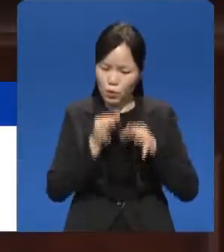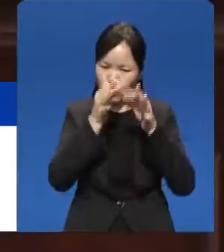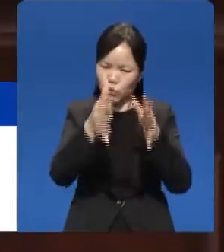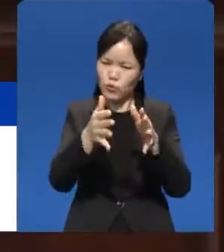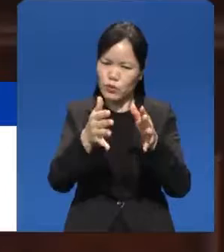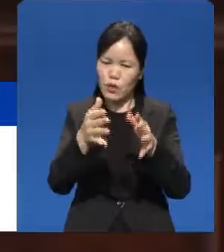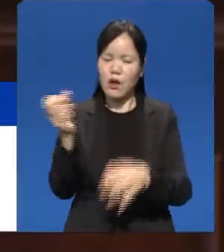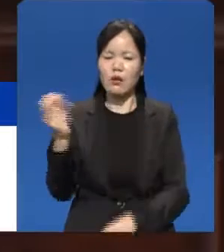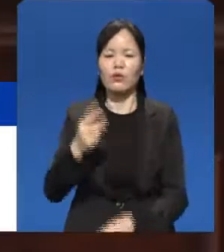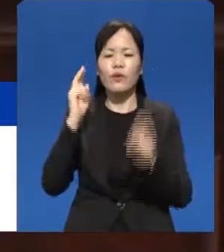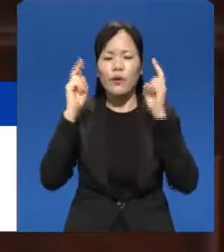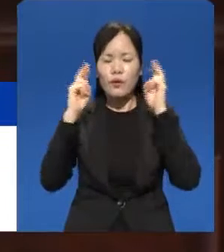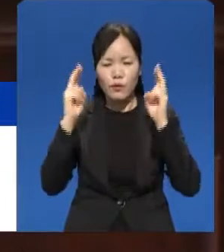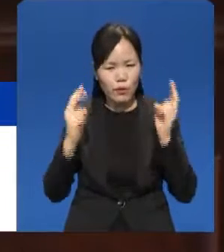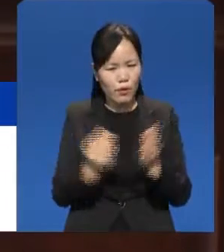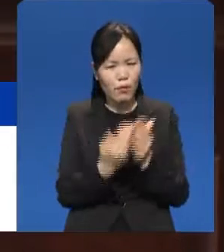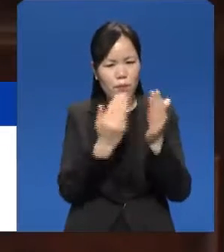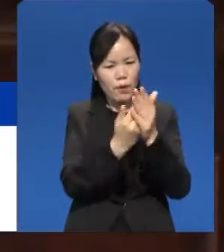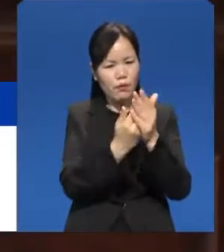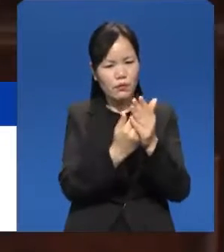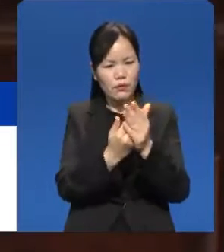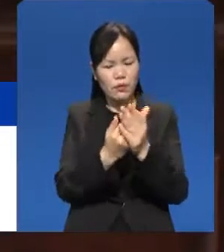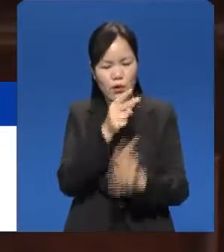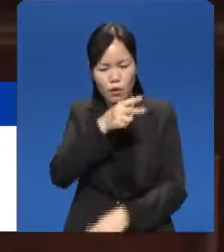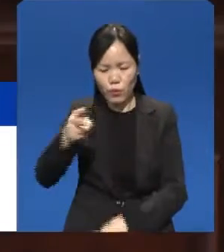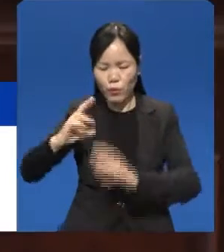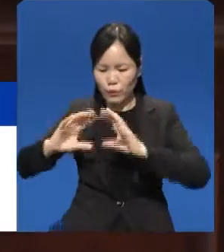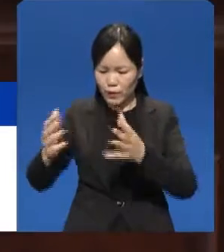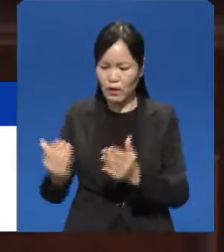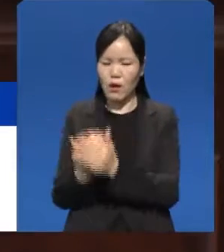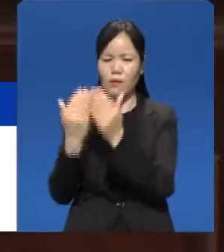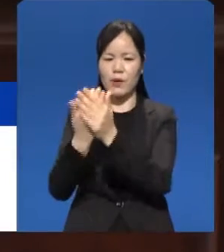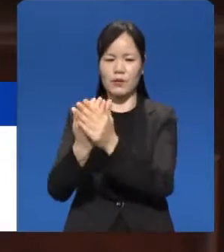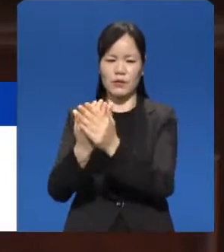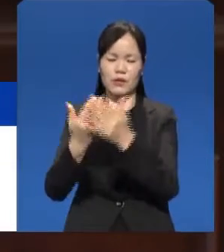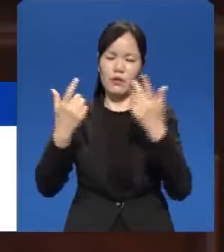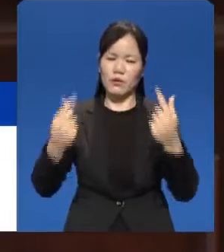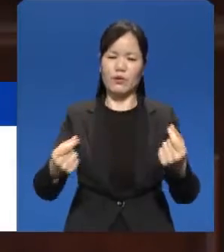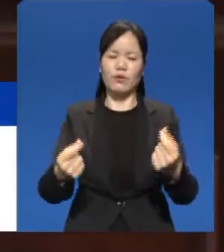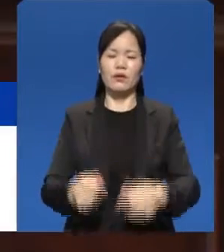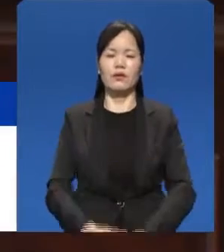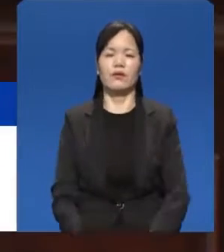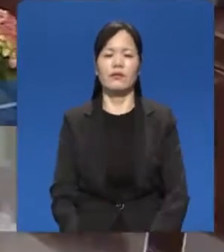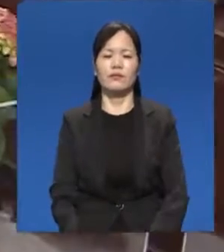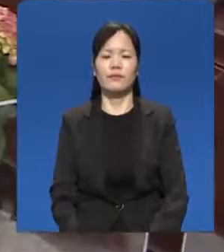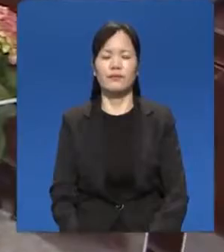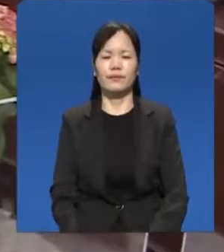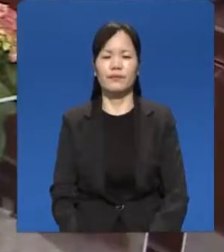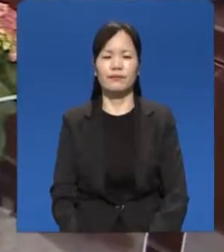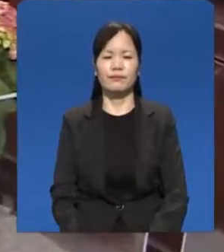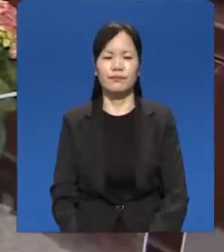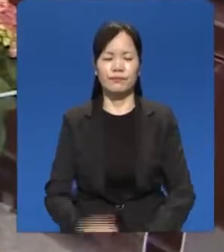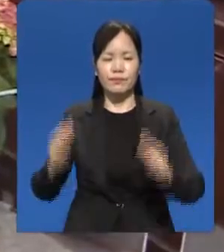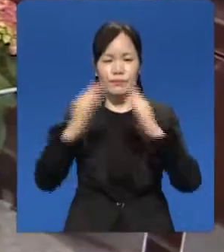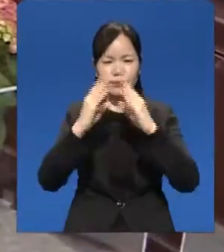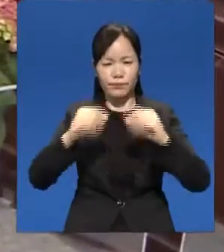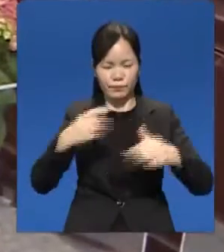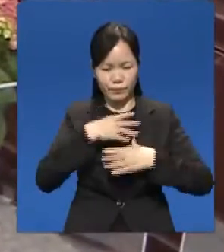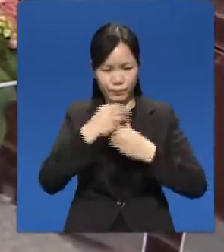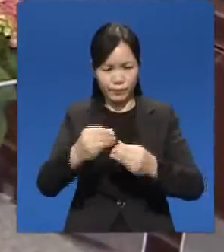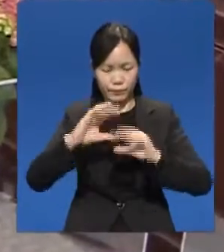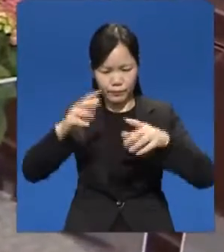하고 이렇게 뭐 기업이 커가는 게 나라가 커가는 거 아니겠습니까? 부동산